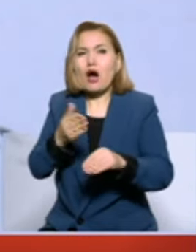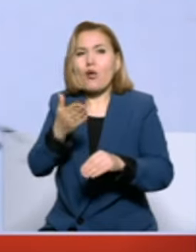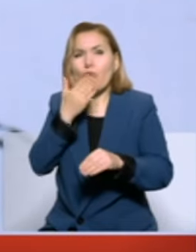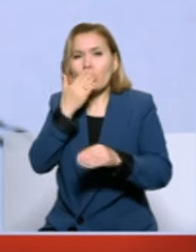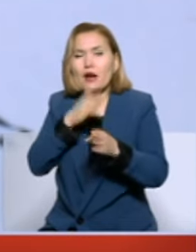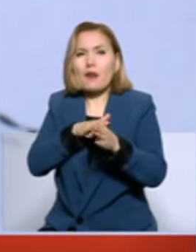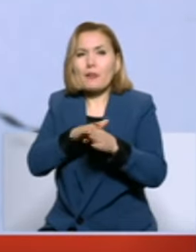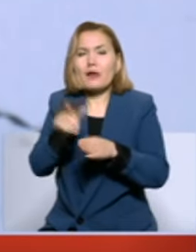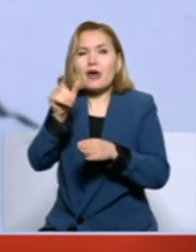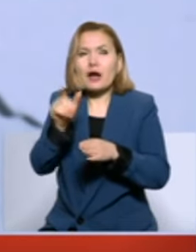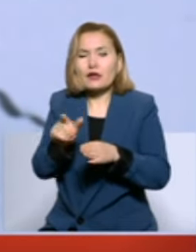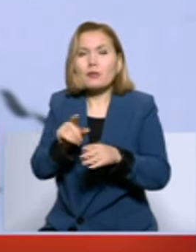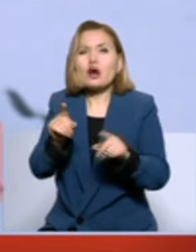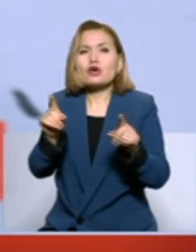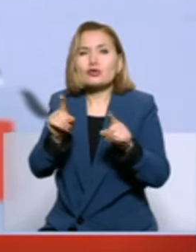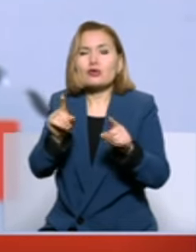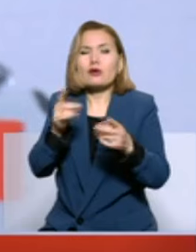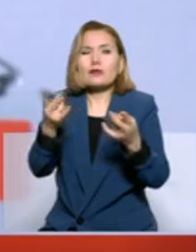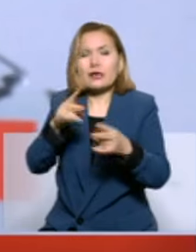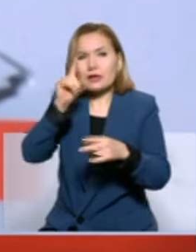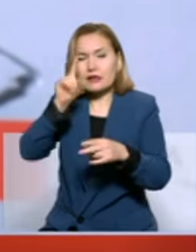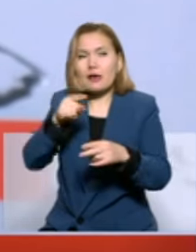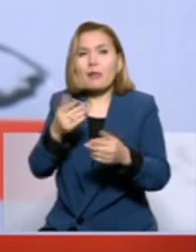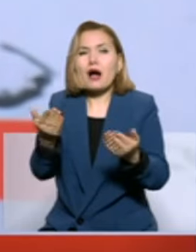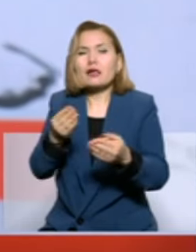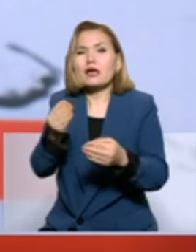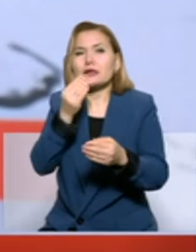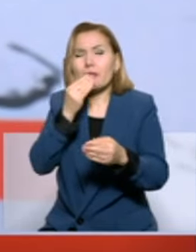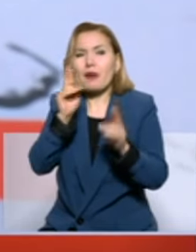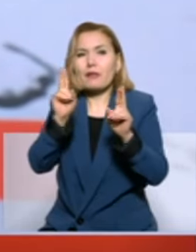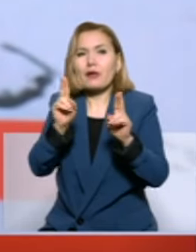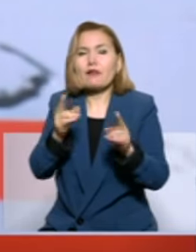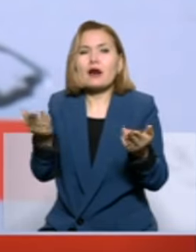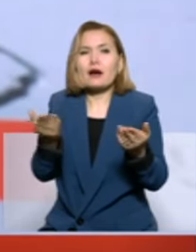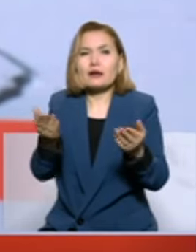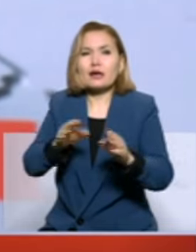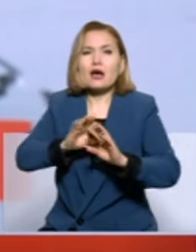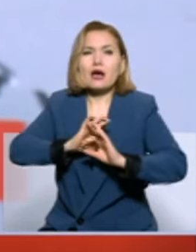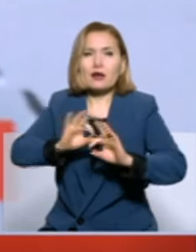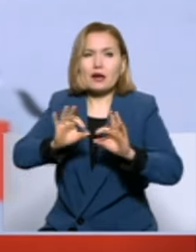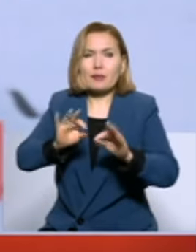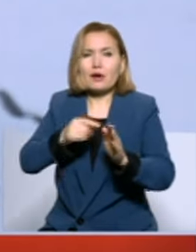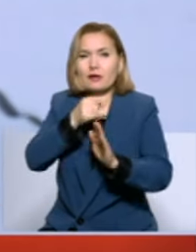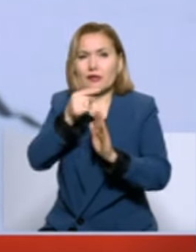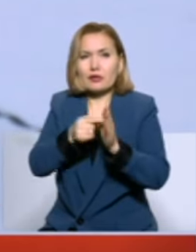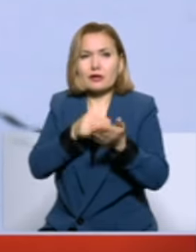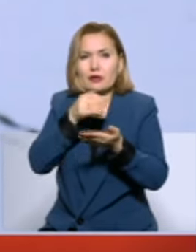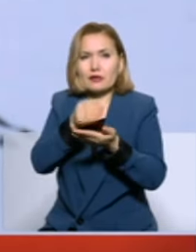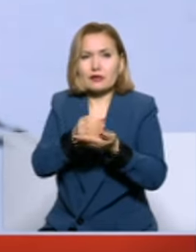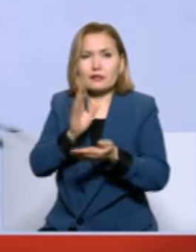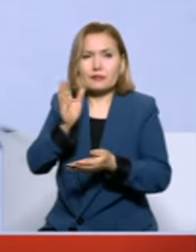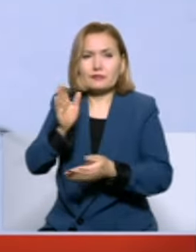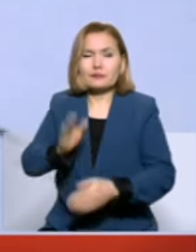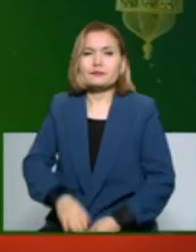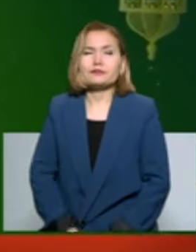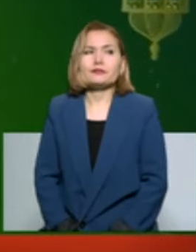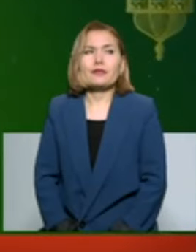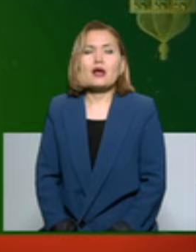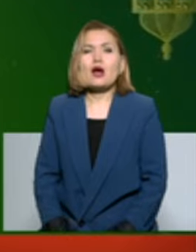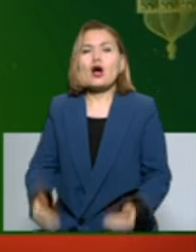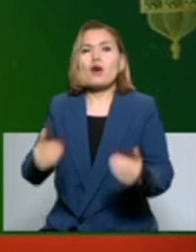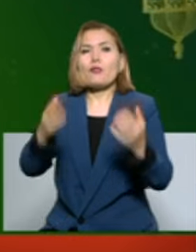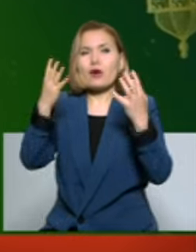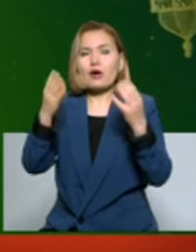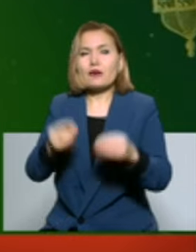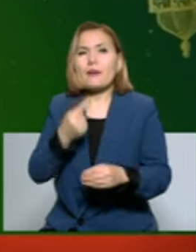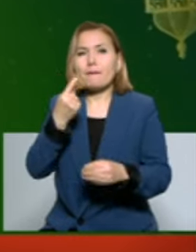ұстайтын адам нені ескеру керек? Қалай тамақтанған жөн? Әріптесім Асылбек Данияр тақырыпты тарқатады. Бүгін